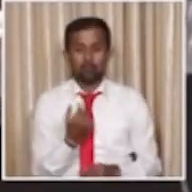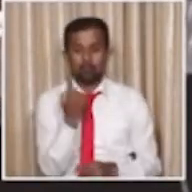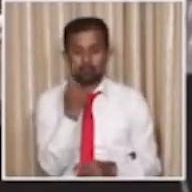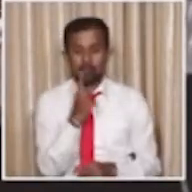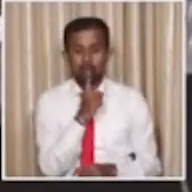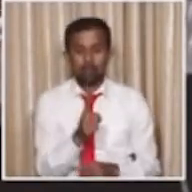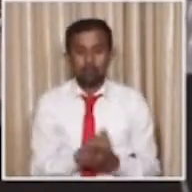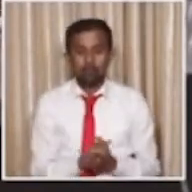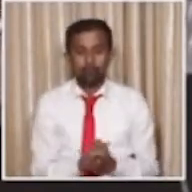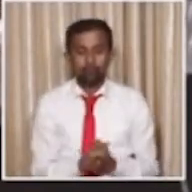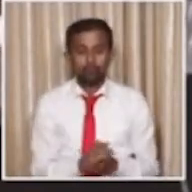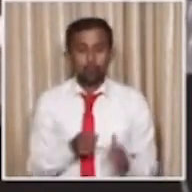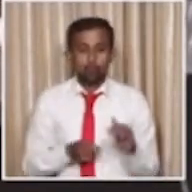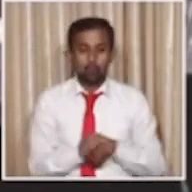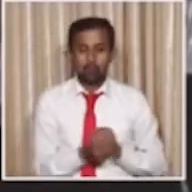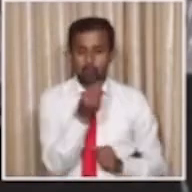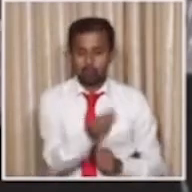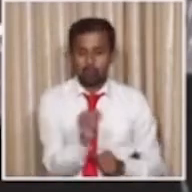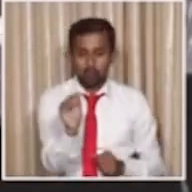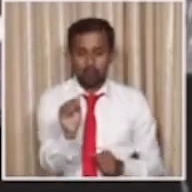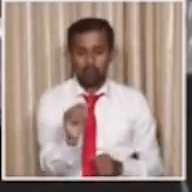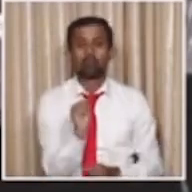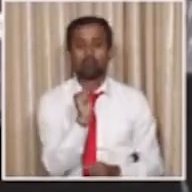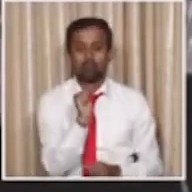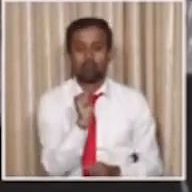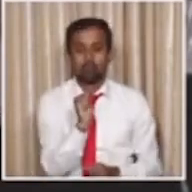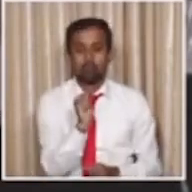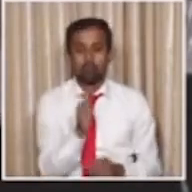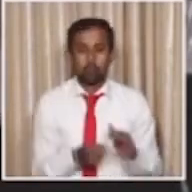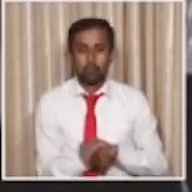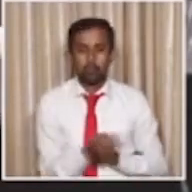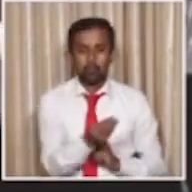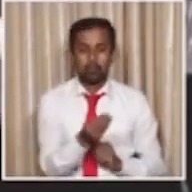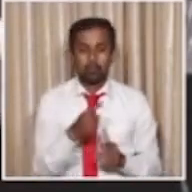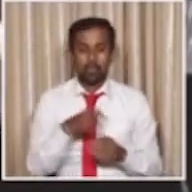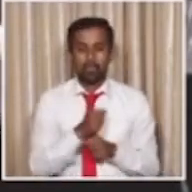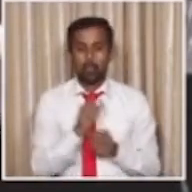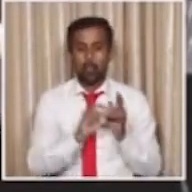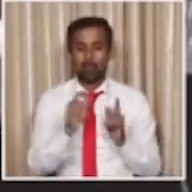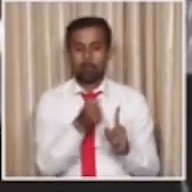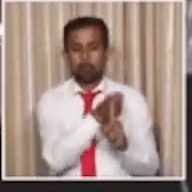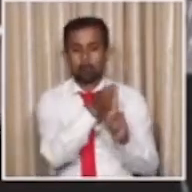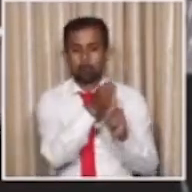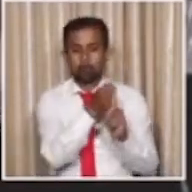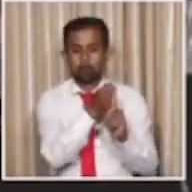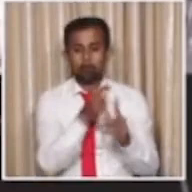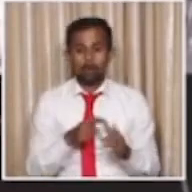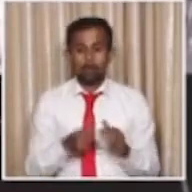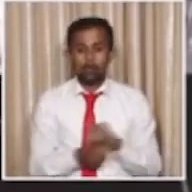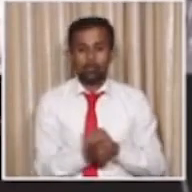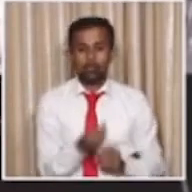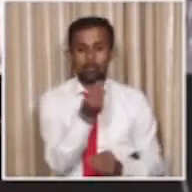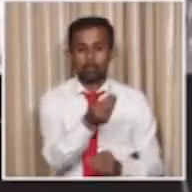දෙන්න. කවුරුහලේ අල්ලසක් දුන්නා නම් අල්ලස දෙන්නේ මොකටද? අල්ලස දෙන්නේ නීතිපති දෙපාර්තමේන්තුව බලපෑම් කරන්න. අල්ලස දෙන්නේ